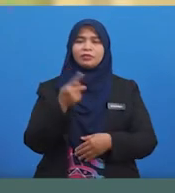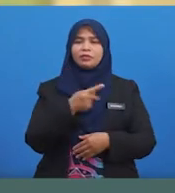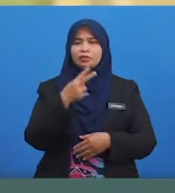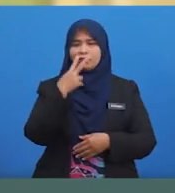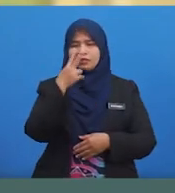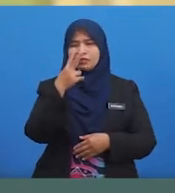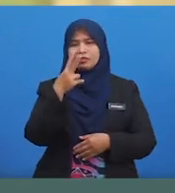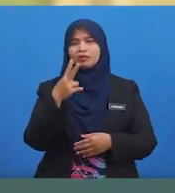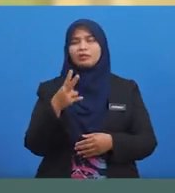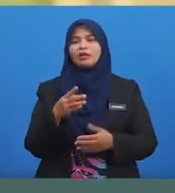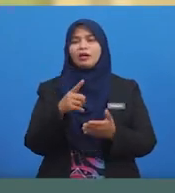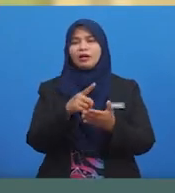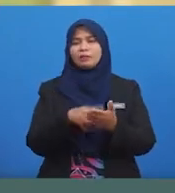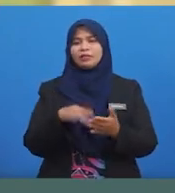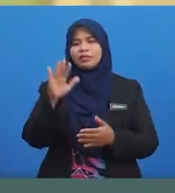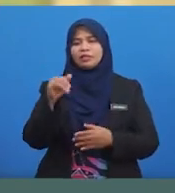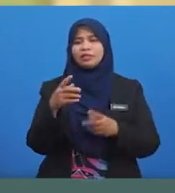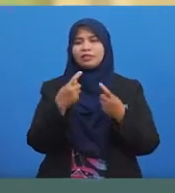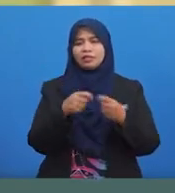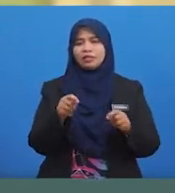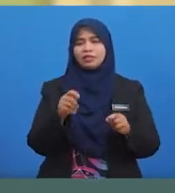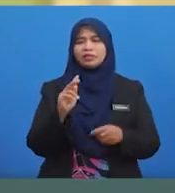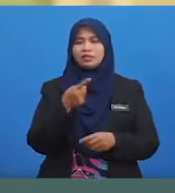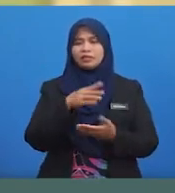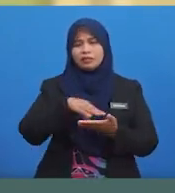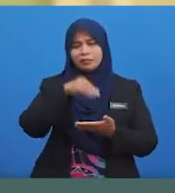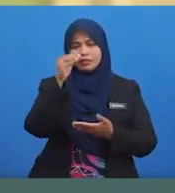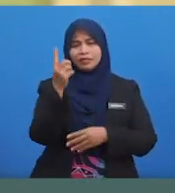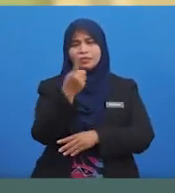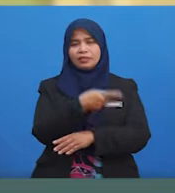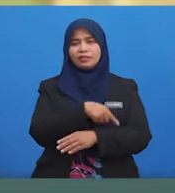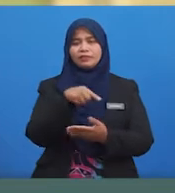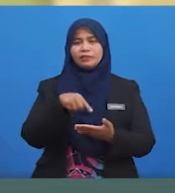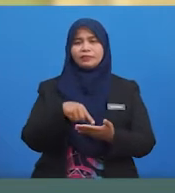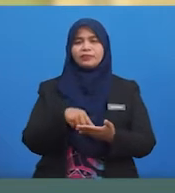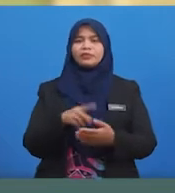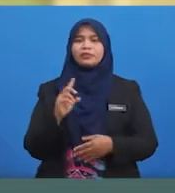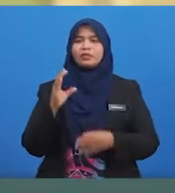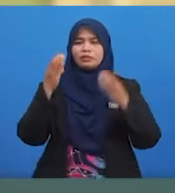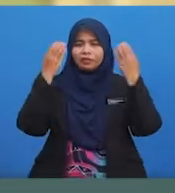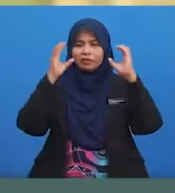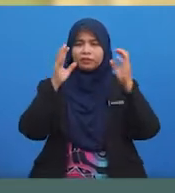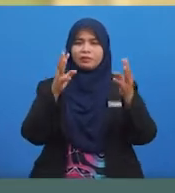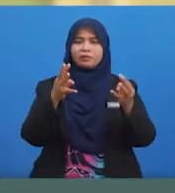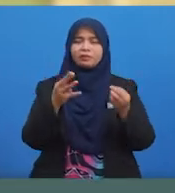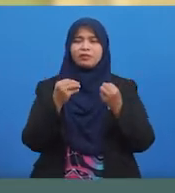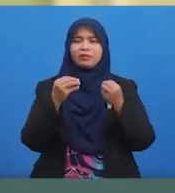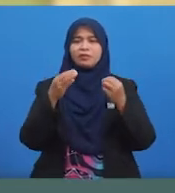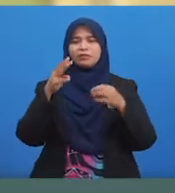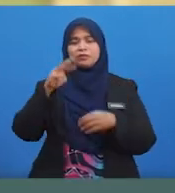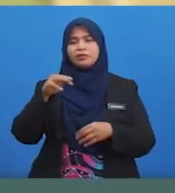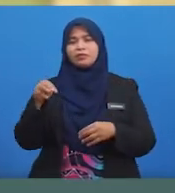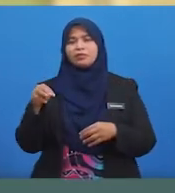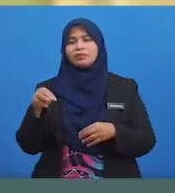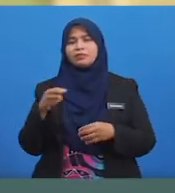apa yang telah dipelajari pada hari ini Baik cego hendak murid-murid bagi tahu